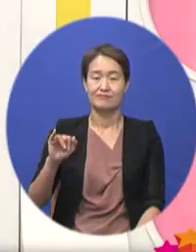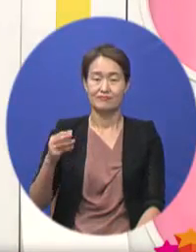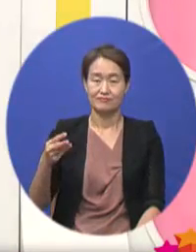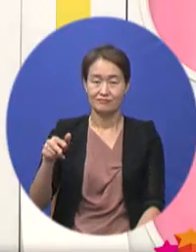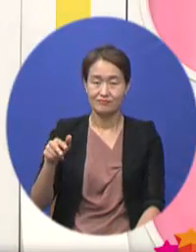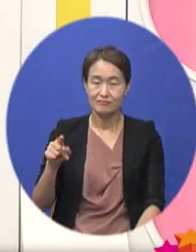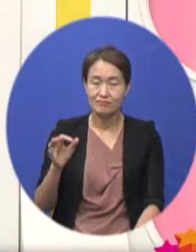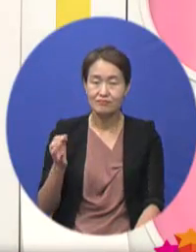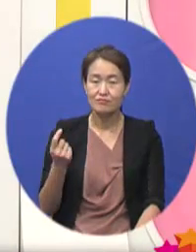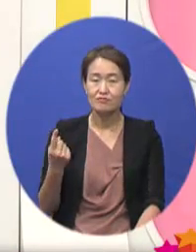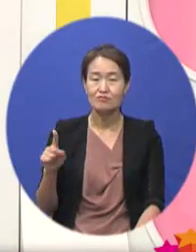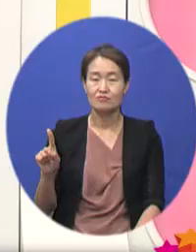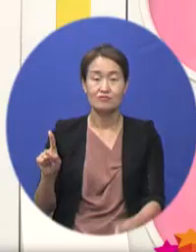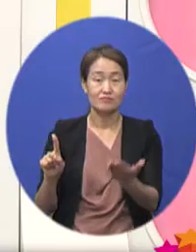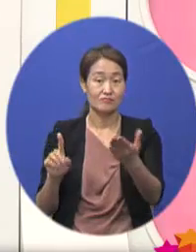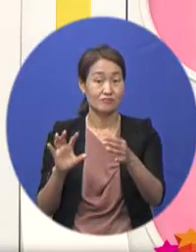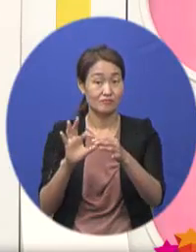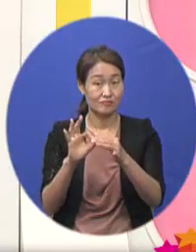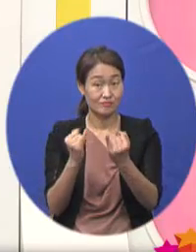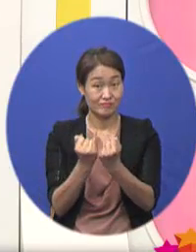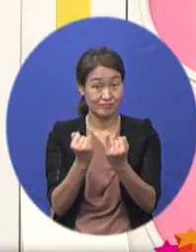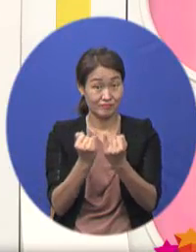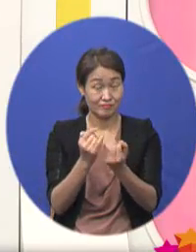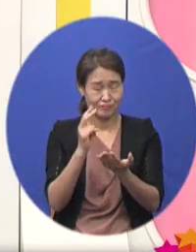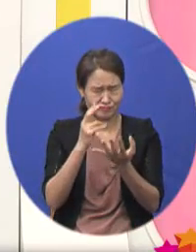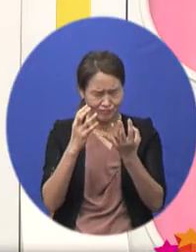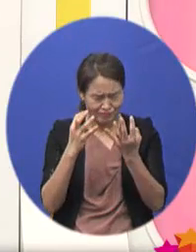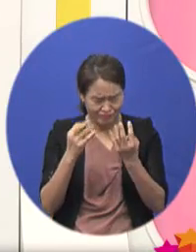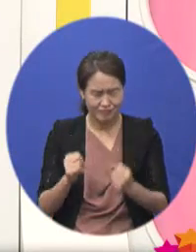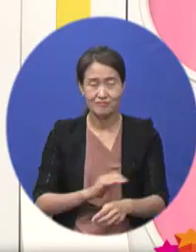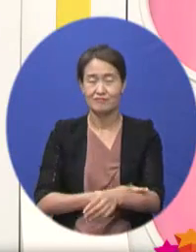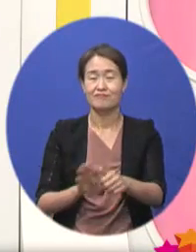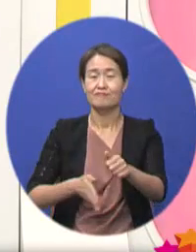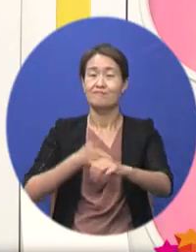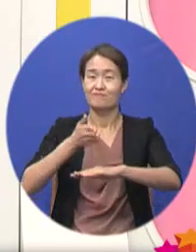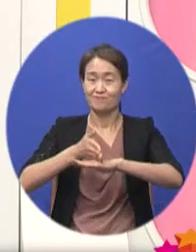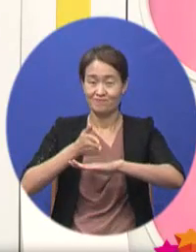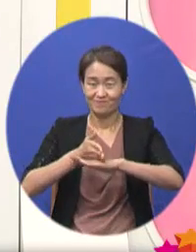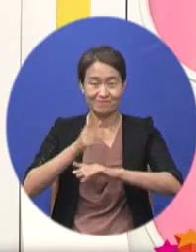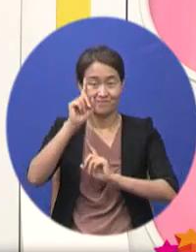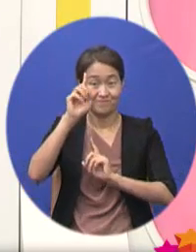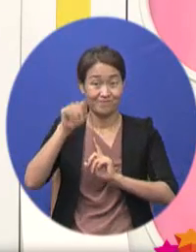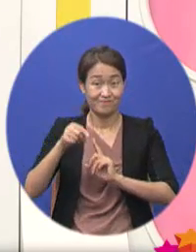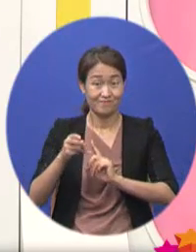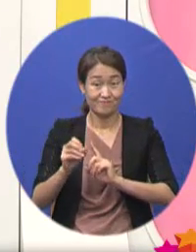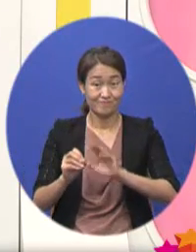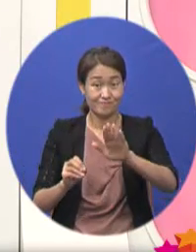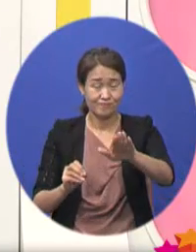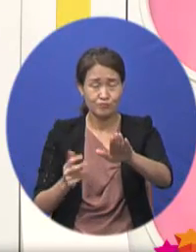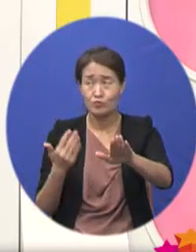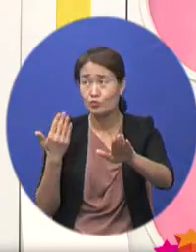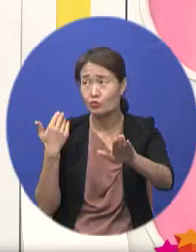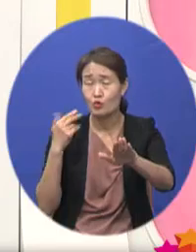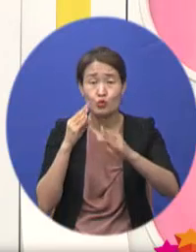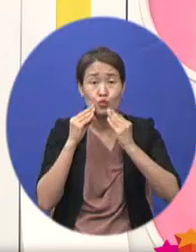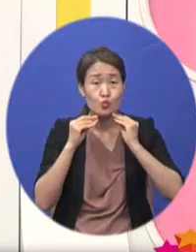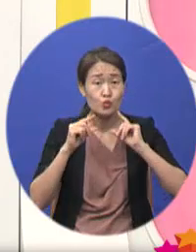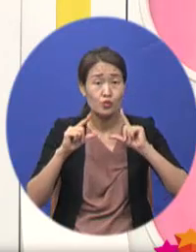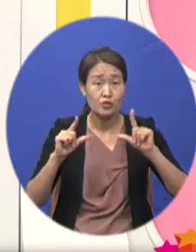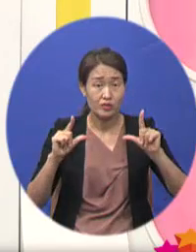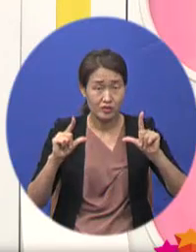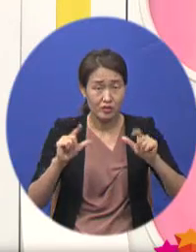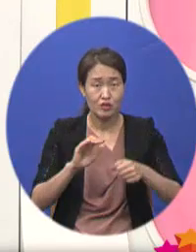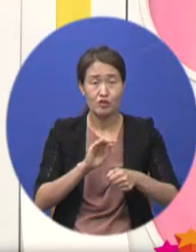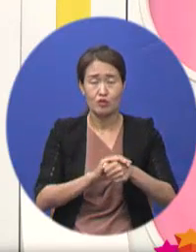당신의 여자였습니다. 많이 많이 좀 불러주세요. 네, 고맙습니다. 예. 이부영 씨, 예. 지난 토요일 날 예. 경북